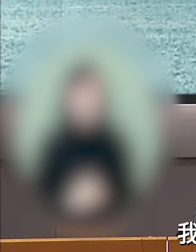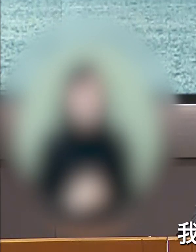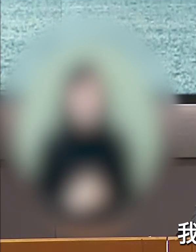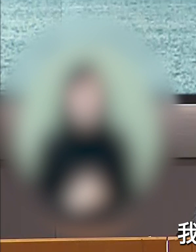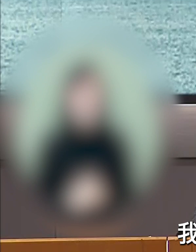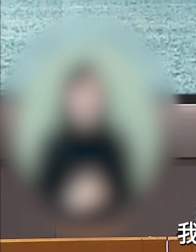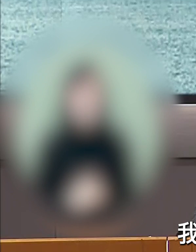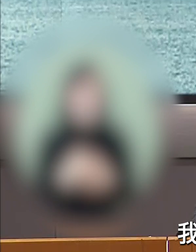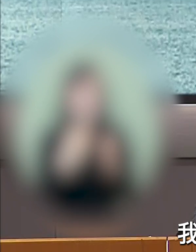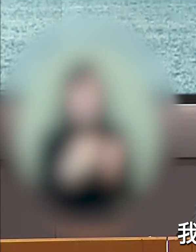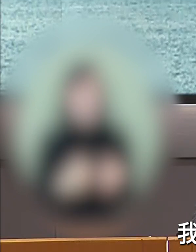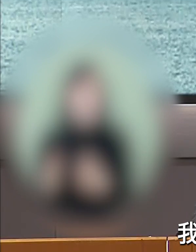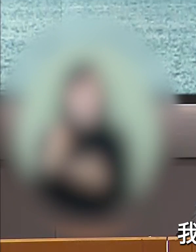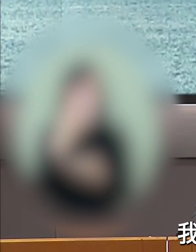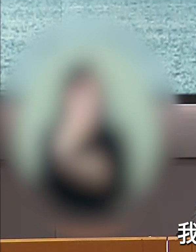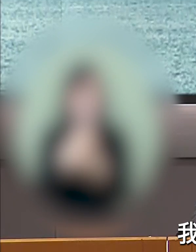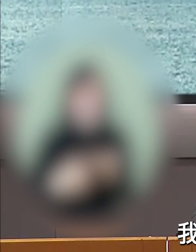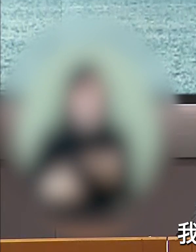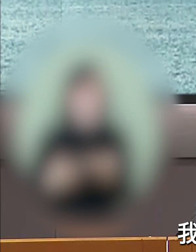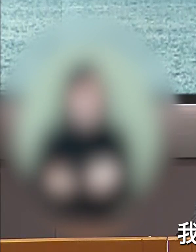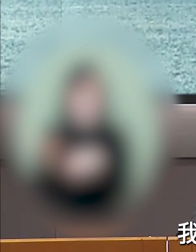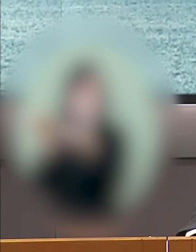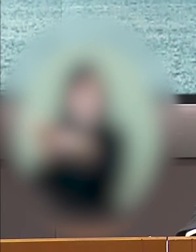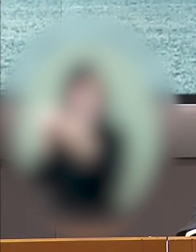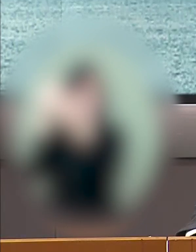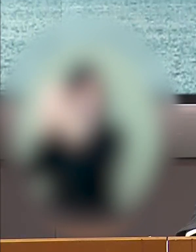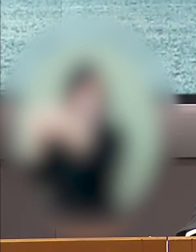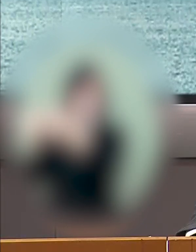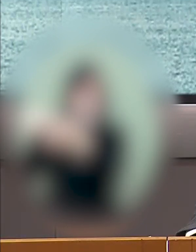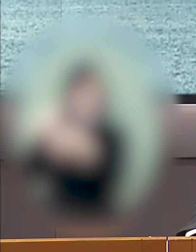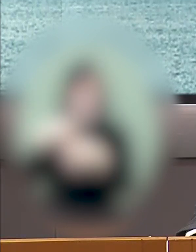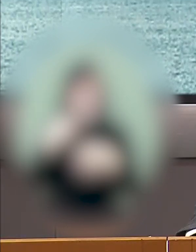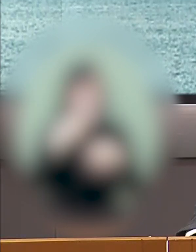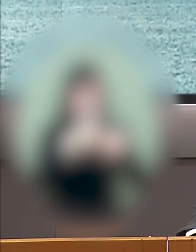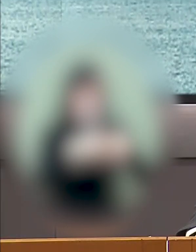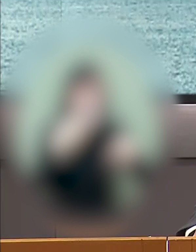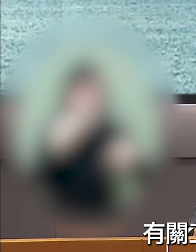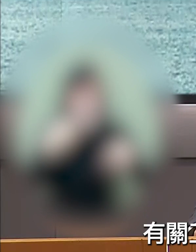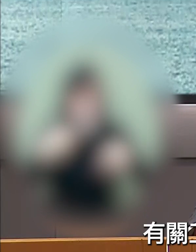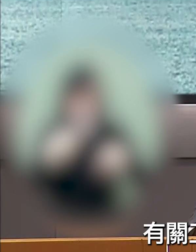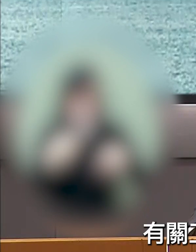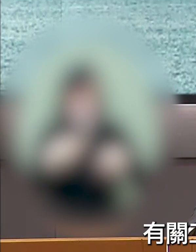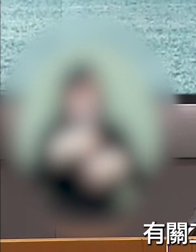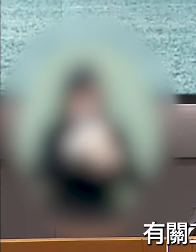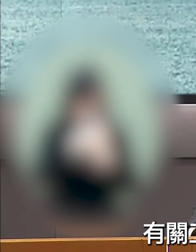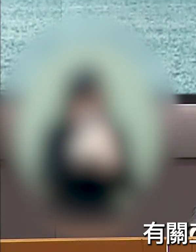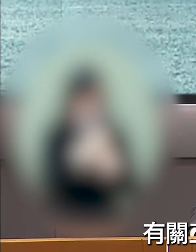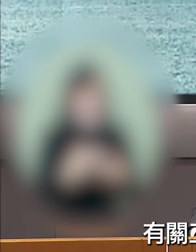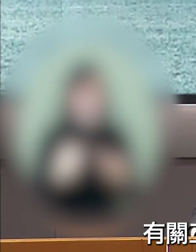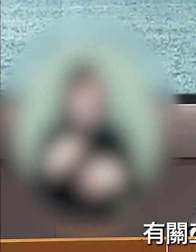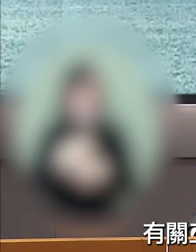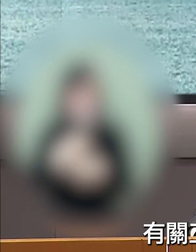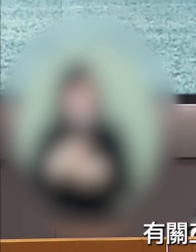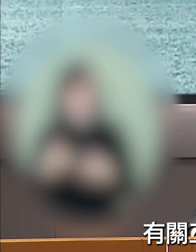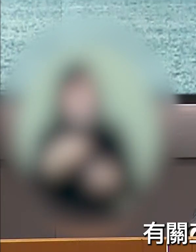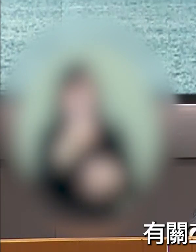我們亦都會安排部分呈報的個案進行一些核酸的複核測試，有關工作將會由我們的檢